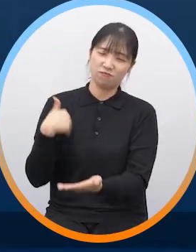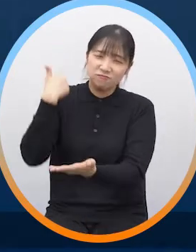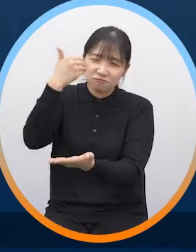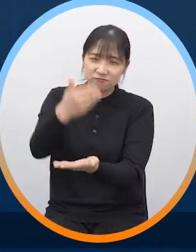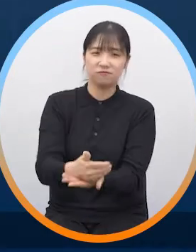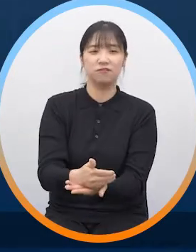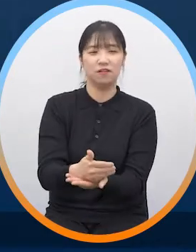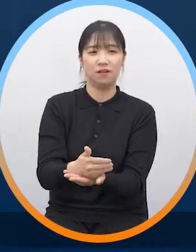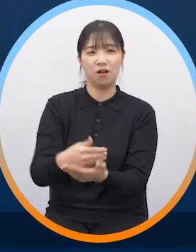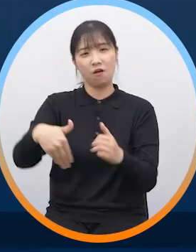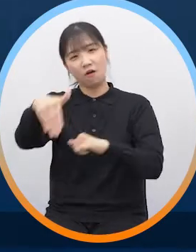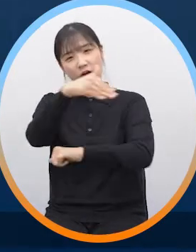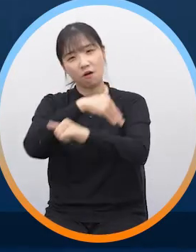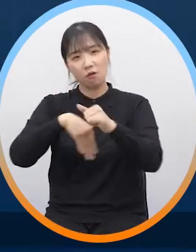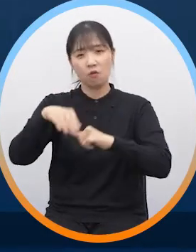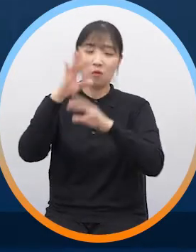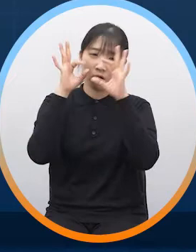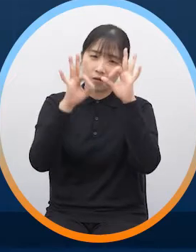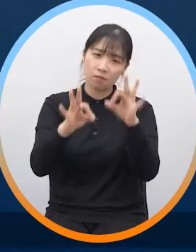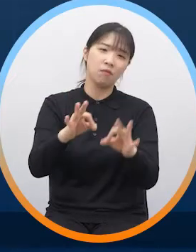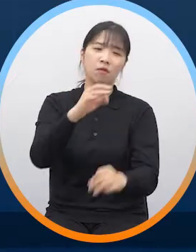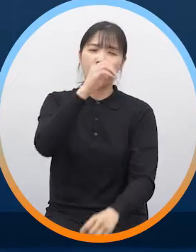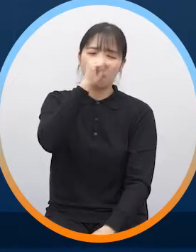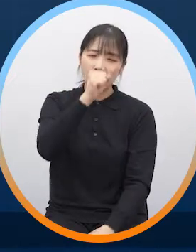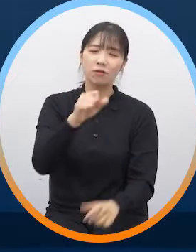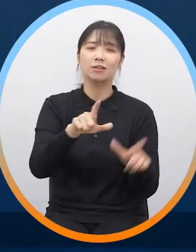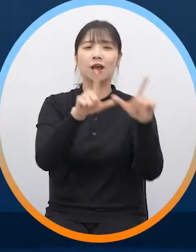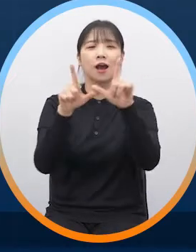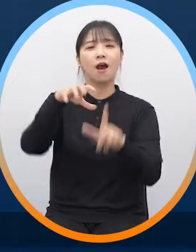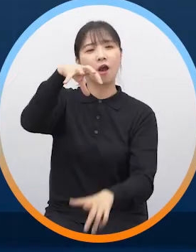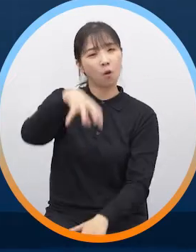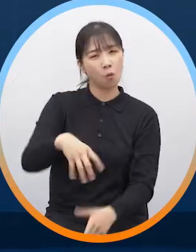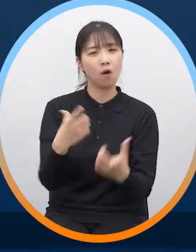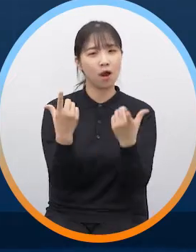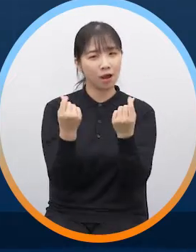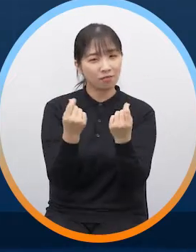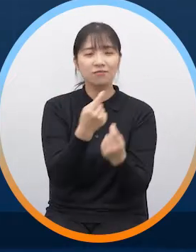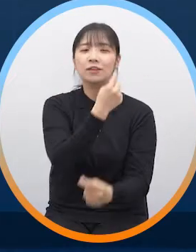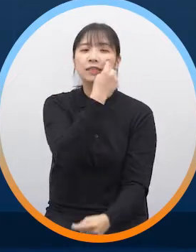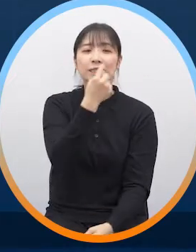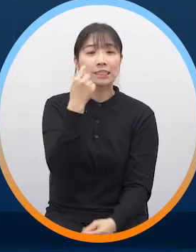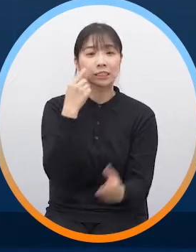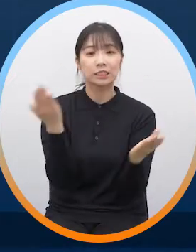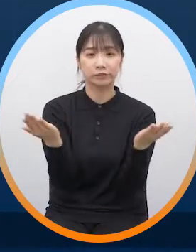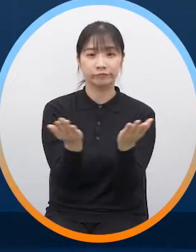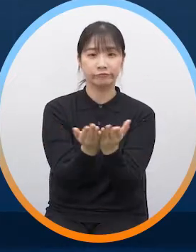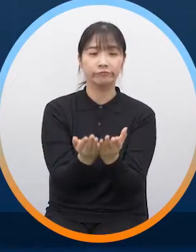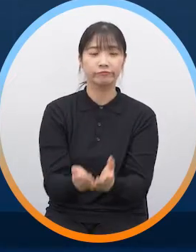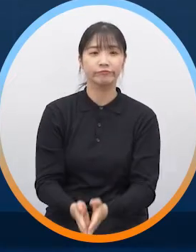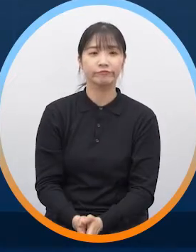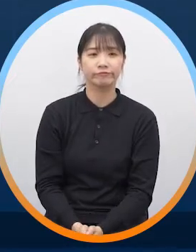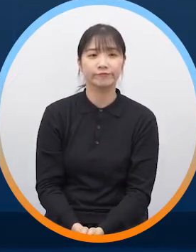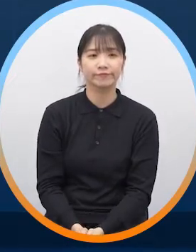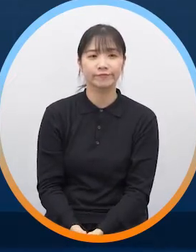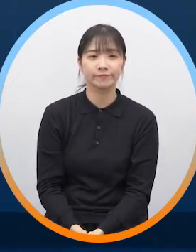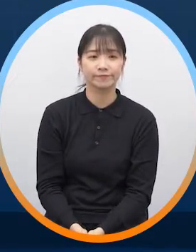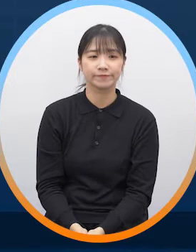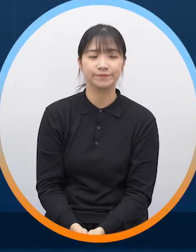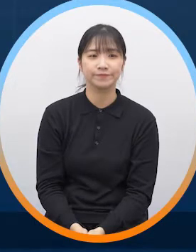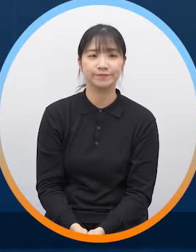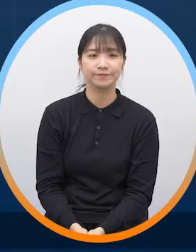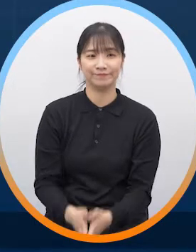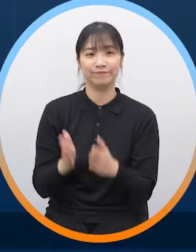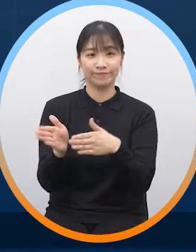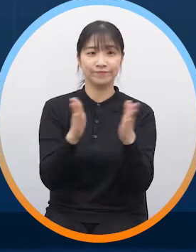또 경관적으로 살기 좋은 곳이냐를 간접적으로 나타내 주는 것인데요.